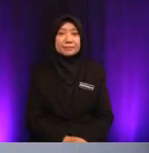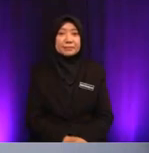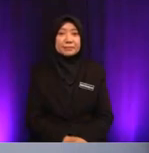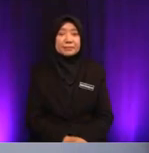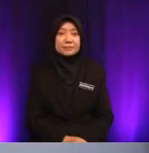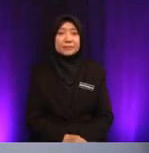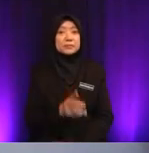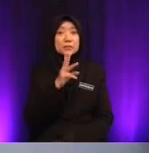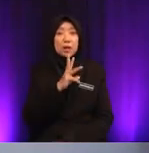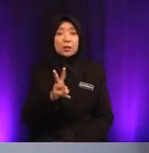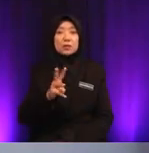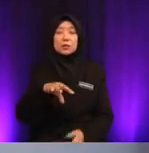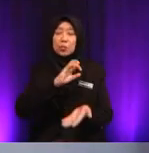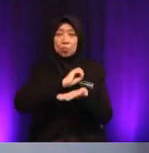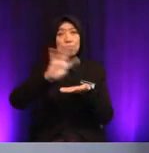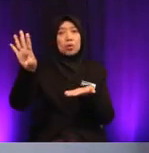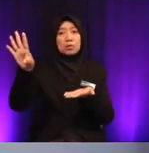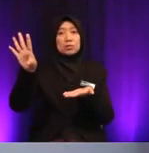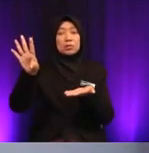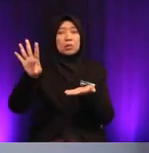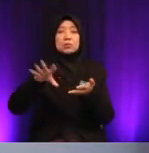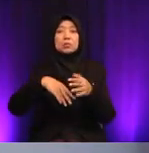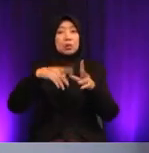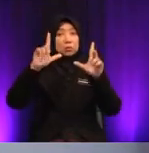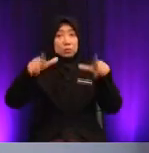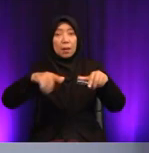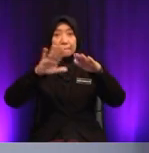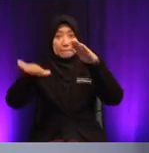disingkirkan dengan menjemur di bawah cahaya